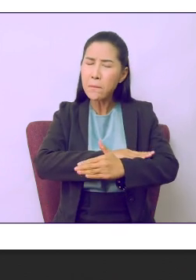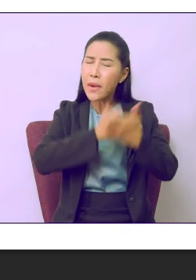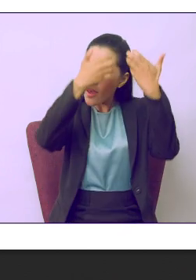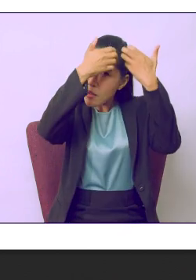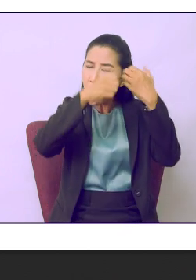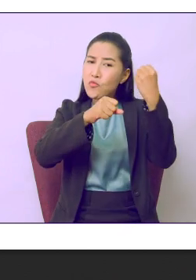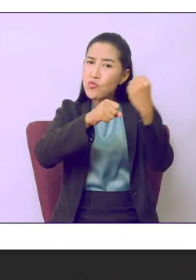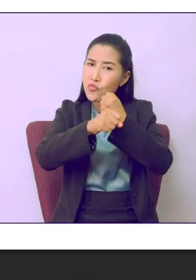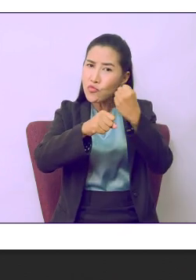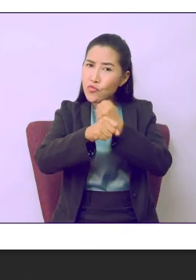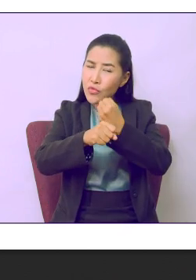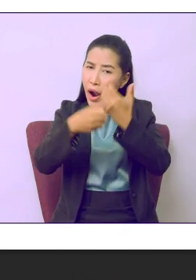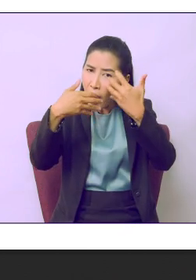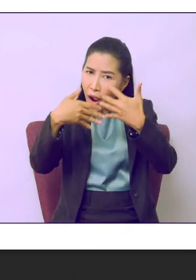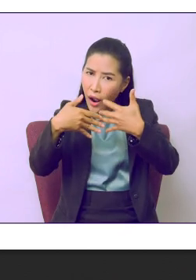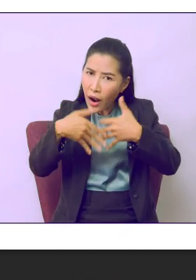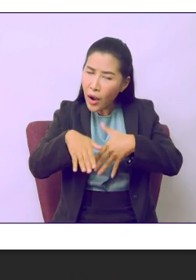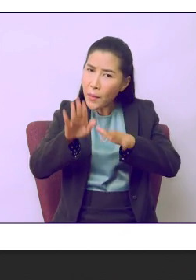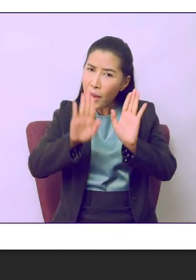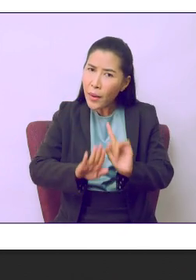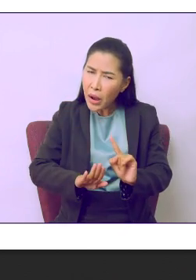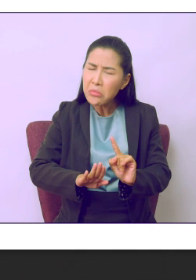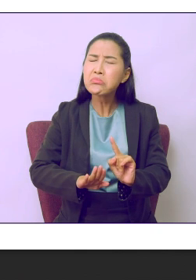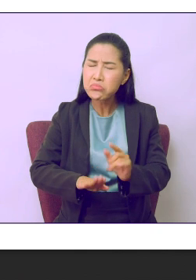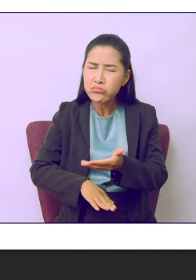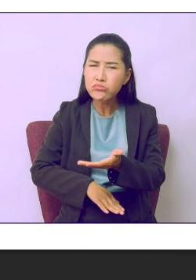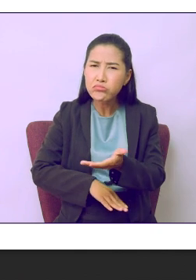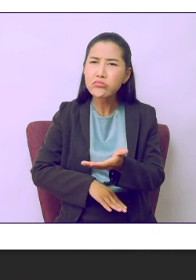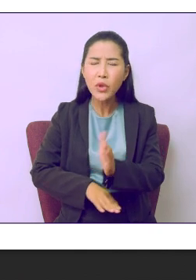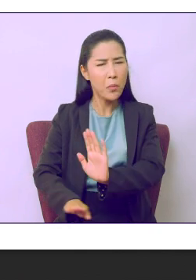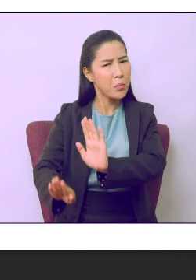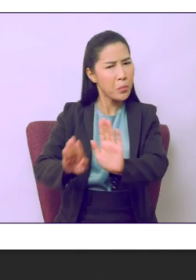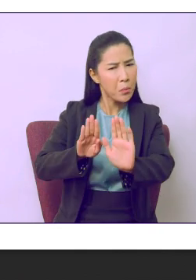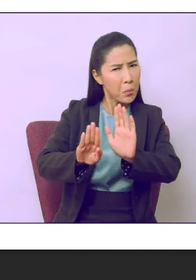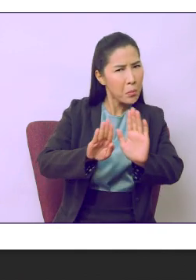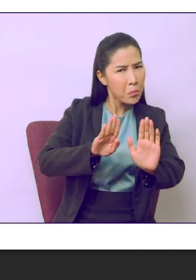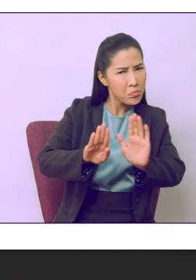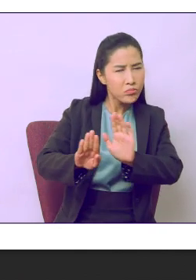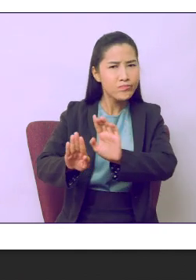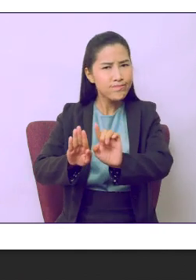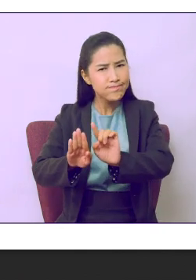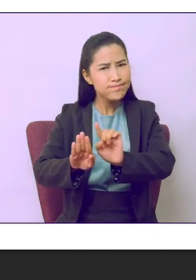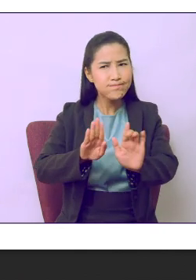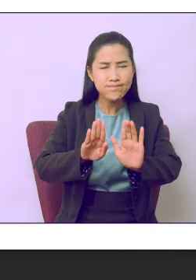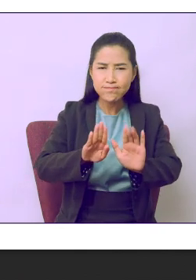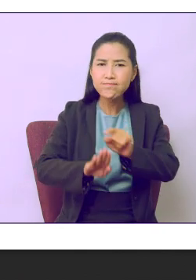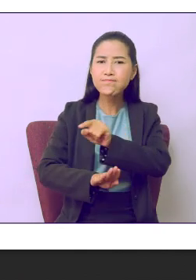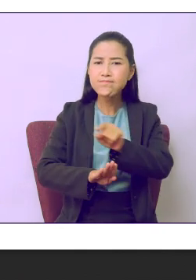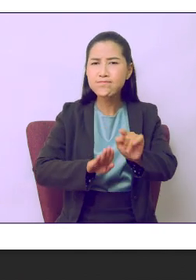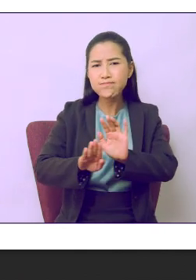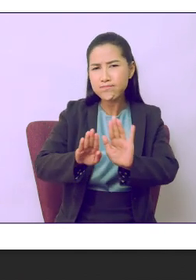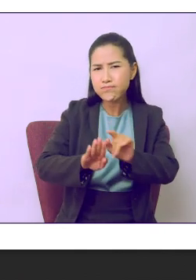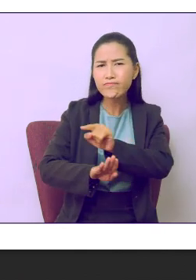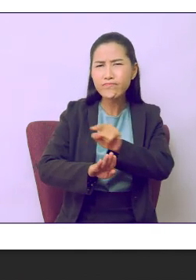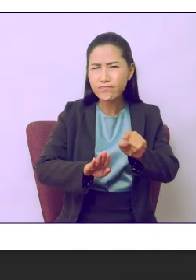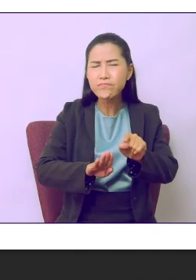เนาะเค้าเก็พบว่ามันก็ไม่มีความแตกต่างนะถ้ามาเปรียบเทียบตอนFollow upกับตอน P Testโพส Test